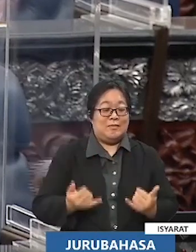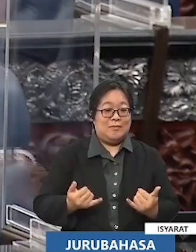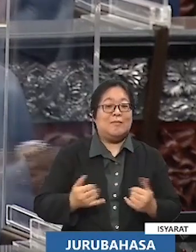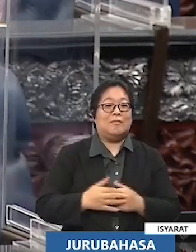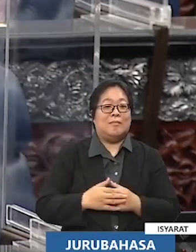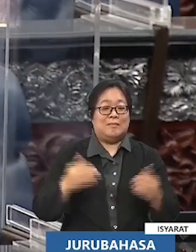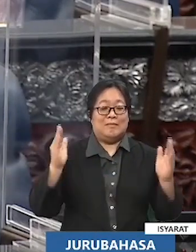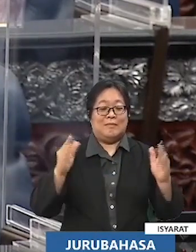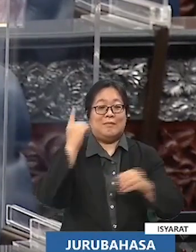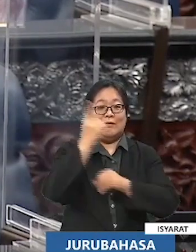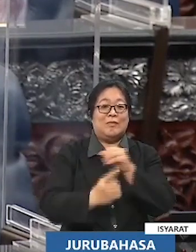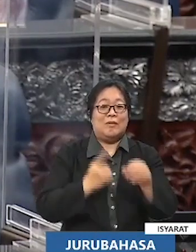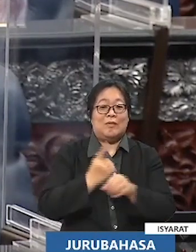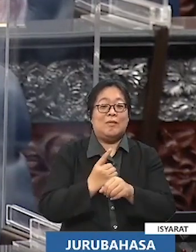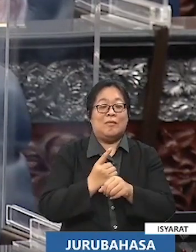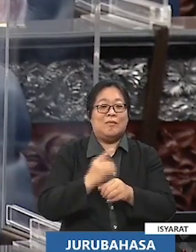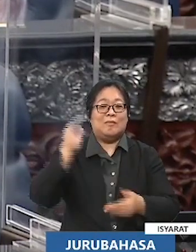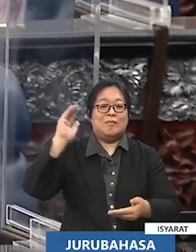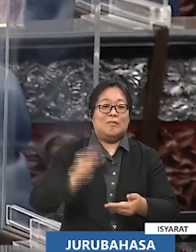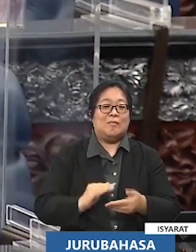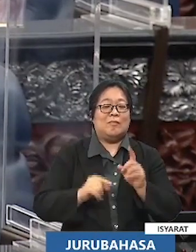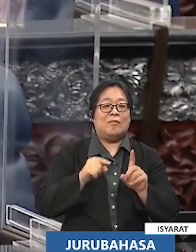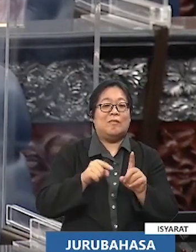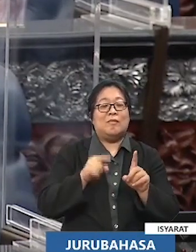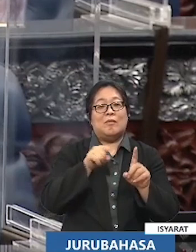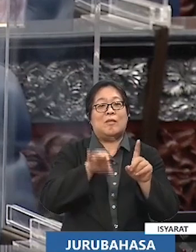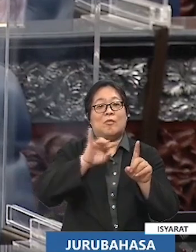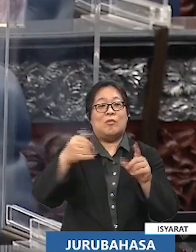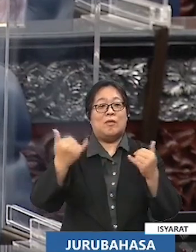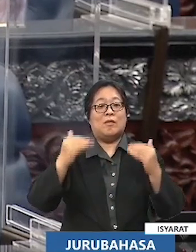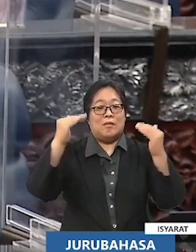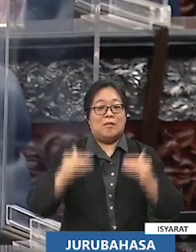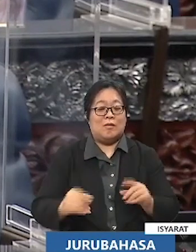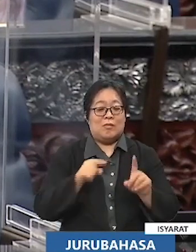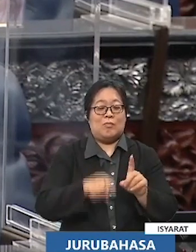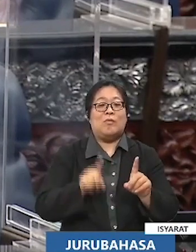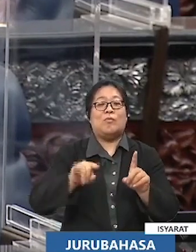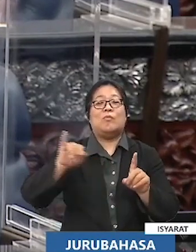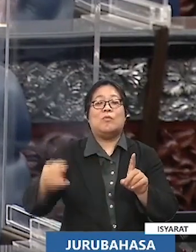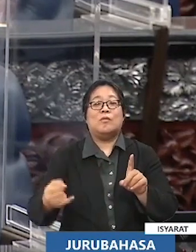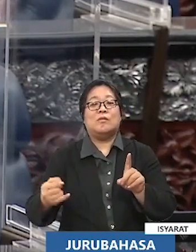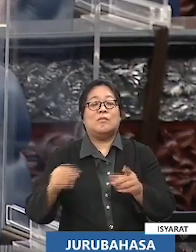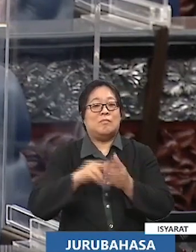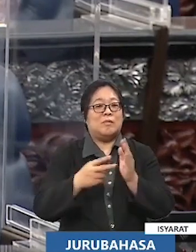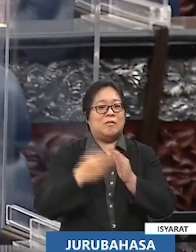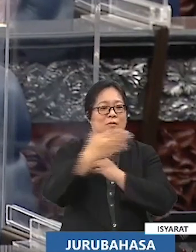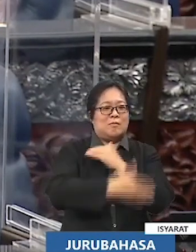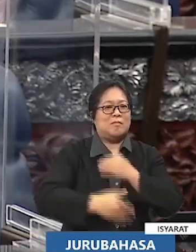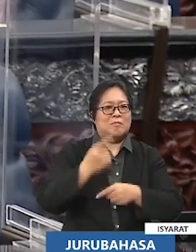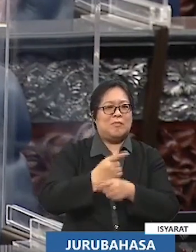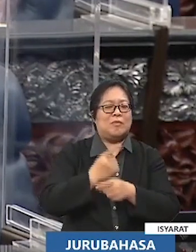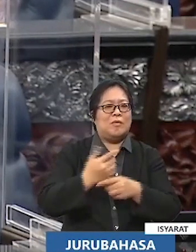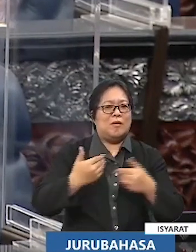telah masuk tahun anggota teratur lebar 1,8 juta ke 1/1000000 dimana negara betul-betul